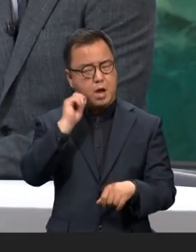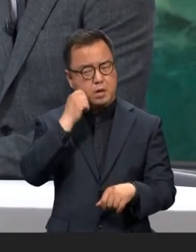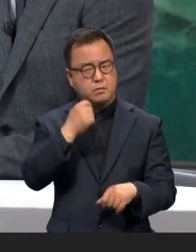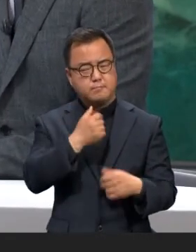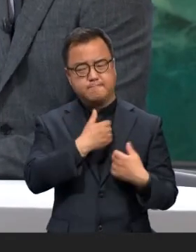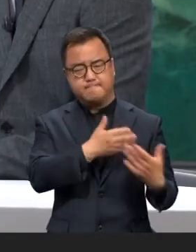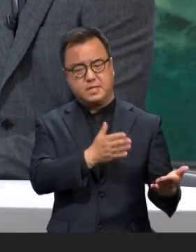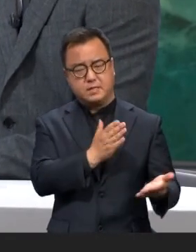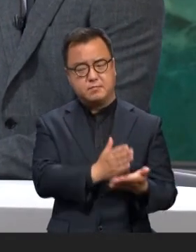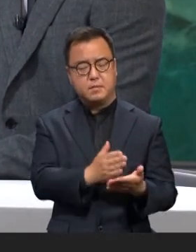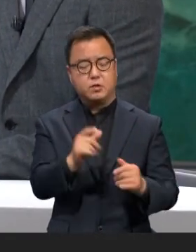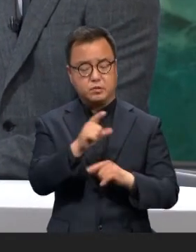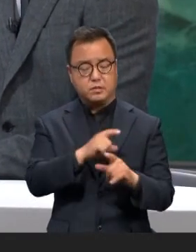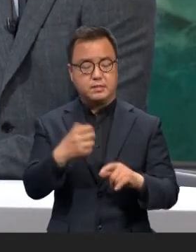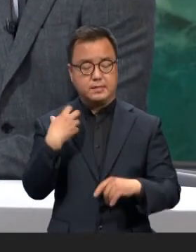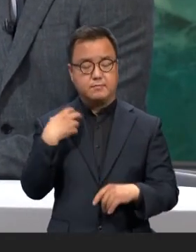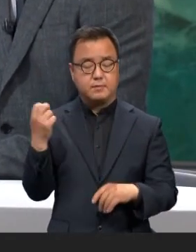책임감이 있는 조처가 필요하지 않나 이런 생각이 듭니다